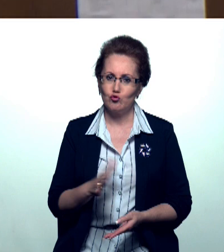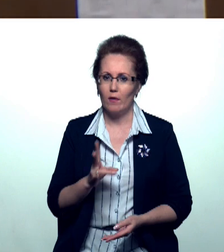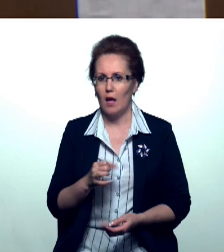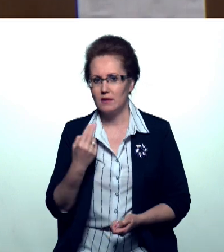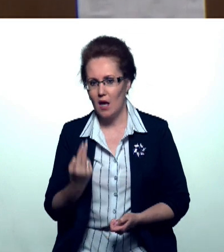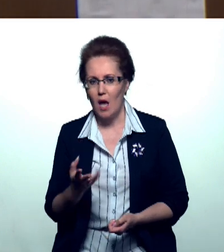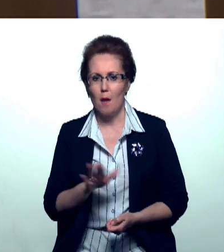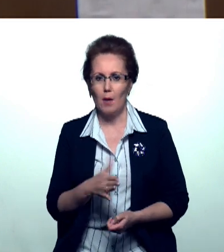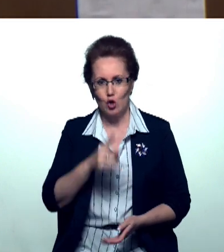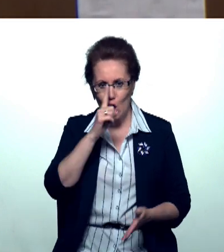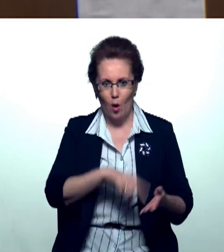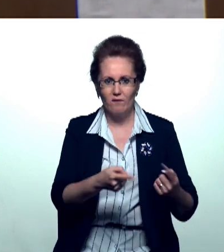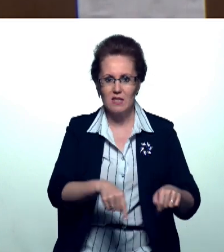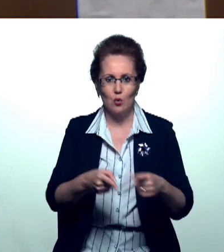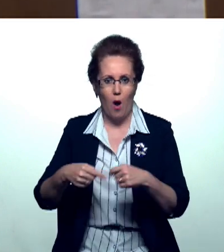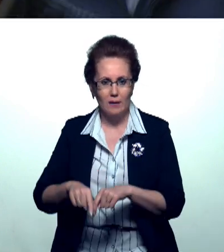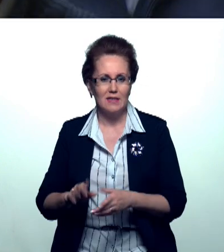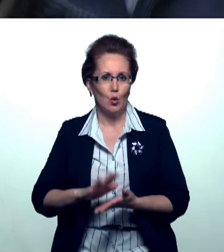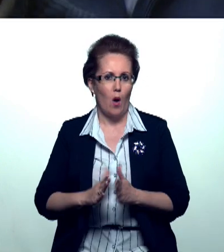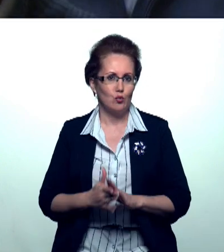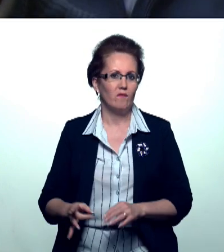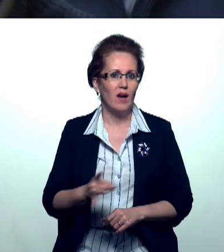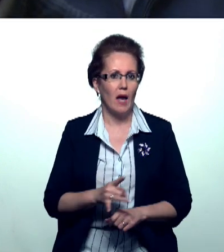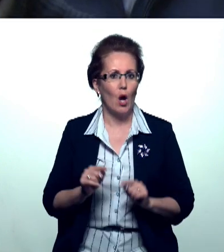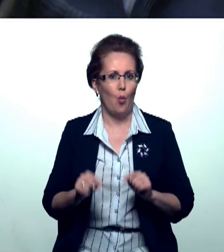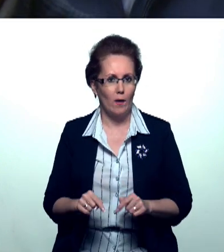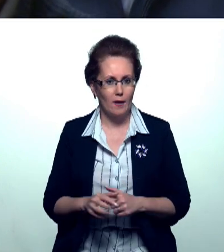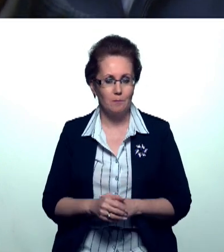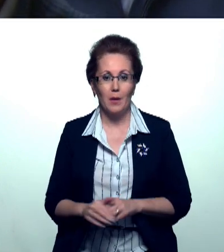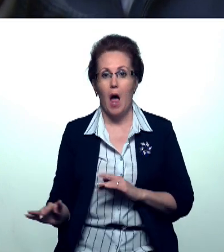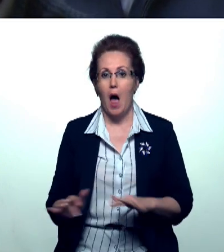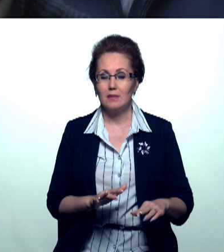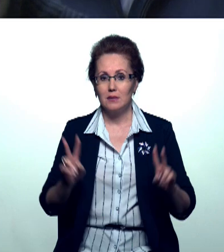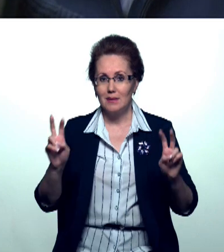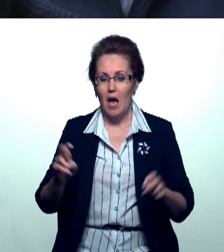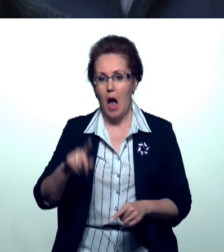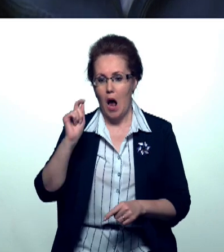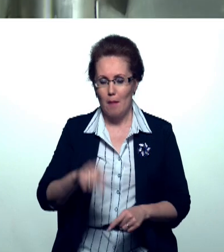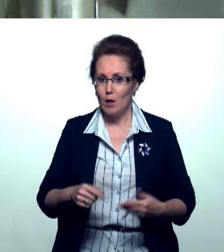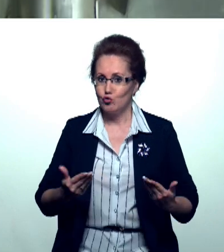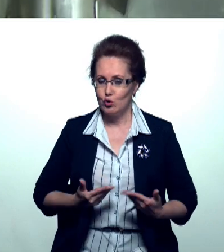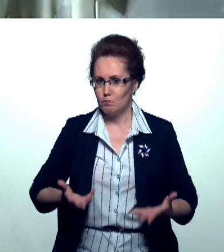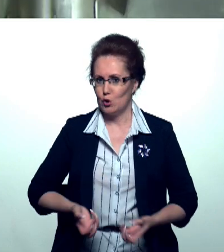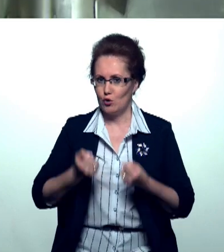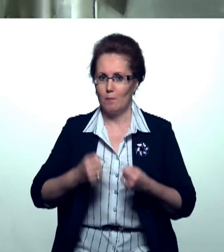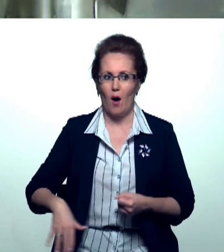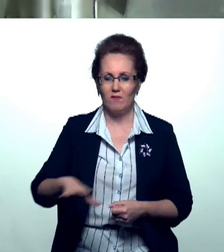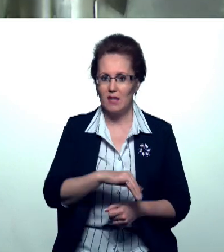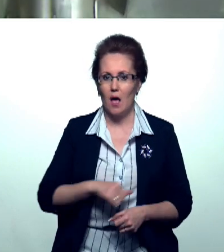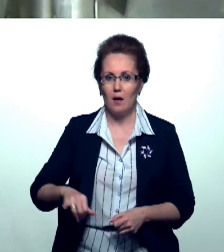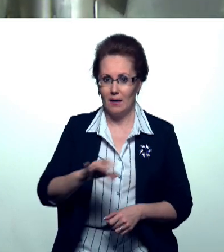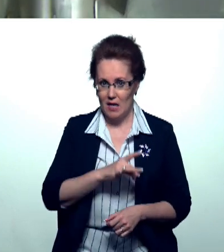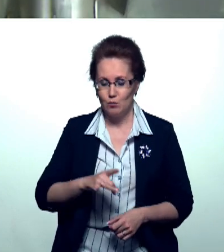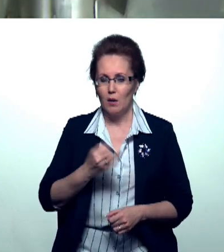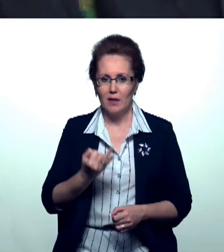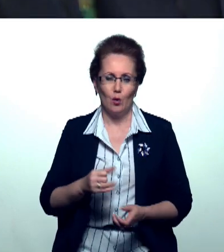и межконфессиональную ситуацию в регионе. Акцию «Капля жизни» поддержали по всей республике, а в Ижевске ее участниками